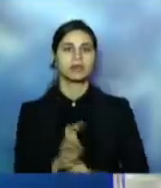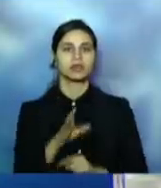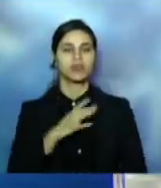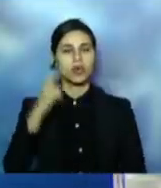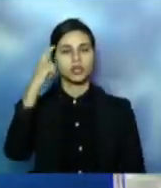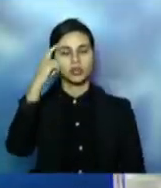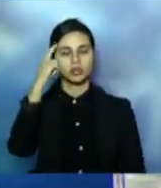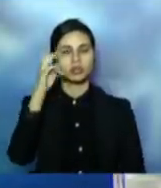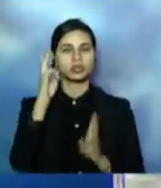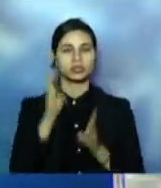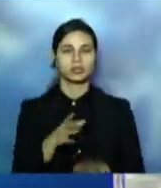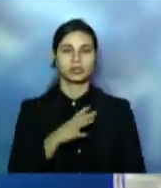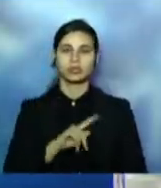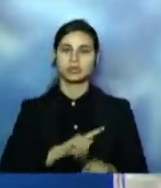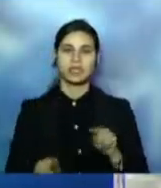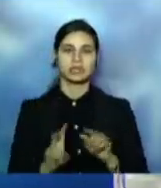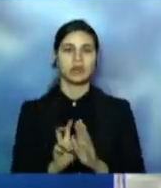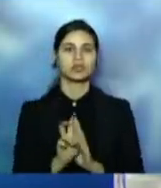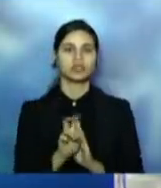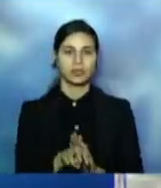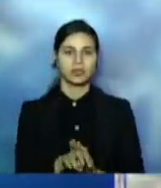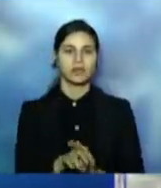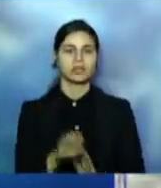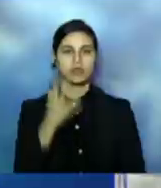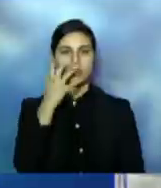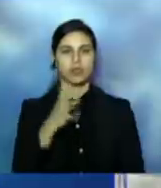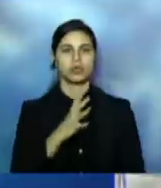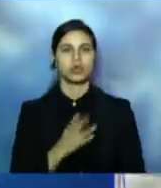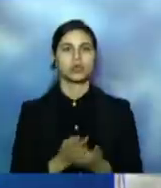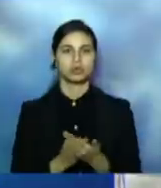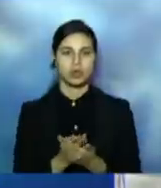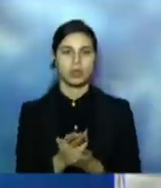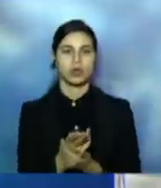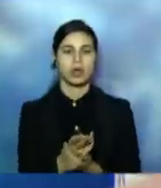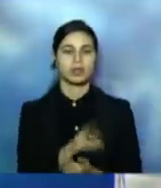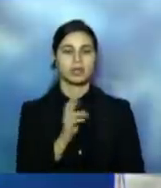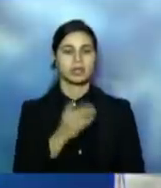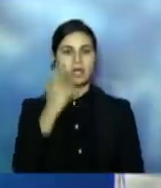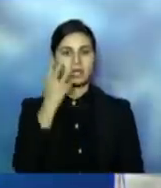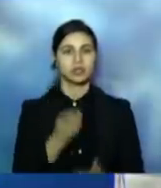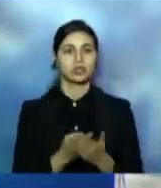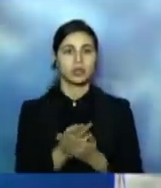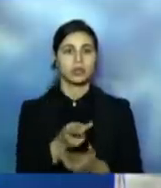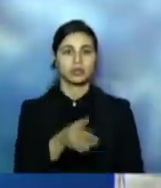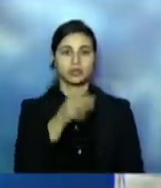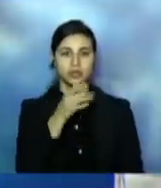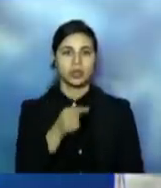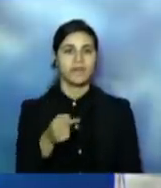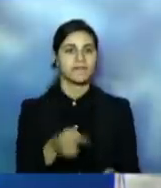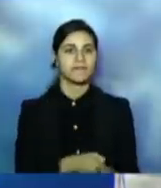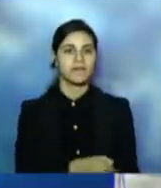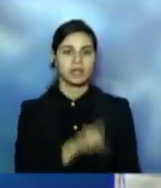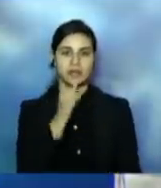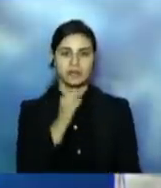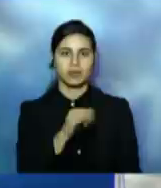გახსოვთ, სასწრაფოდ შემიყვანეს, გადამიღეს ტომოგრაფია. და ტომოგრაფის გადაღების დროს ვენაში ვერ